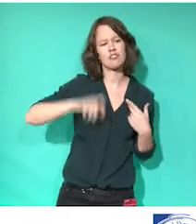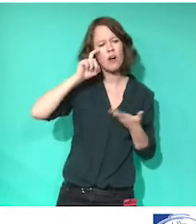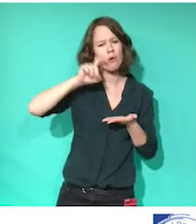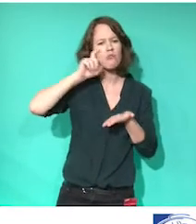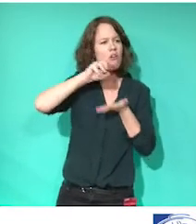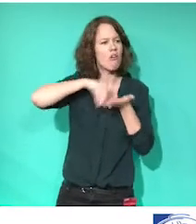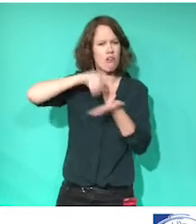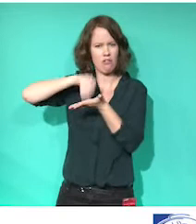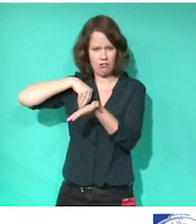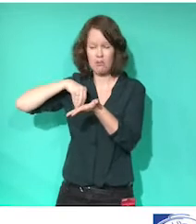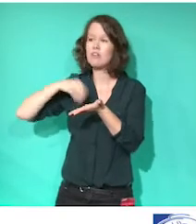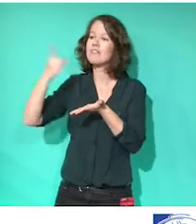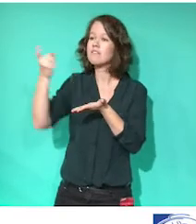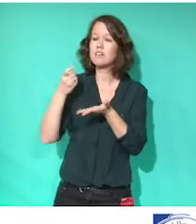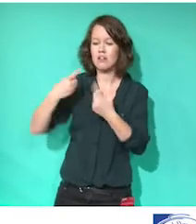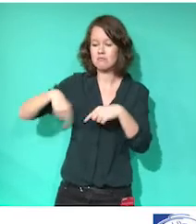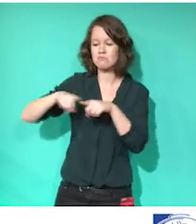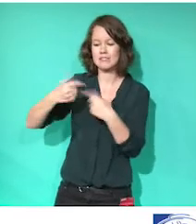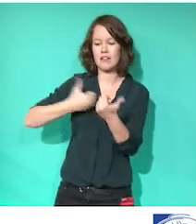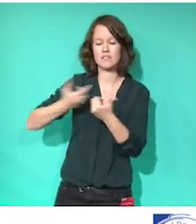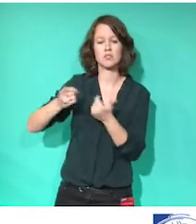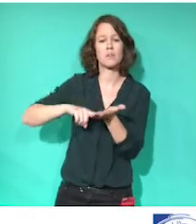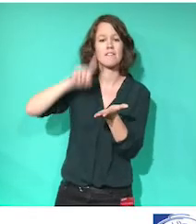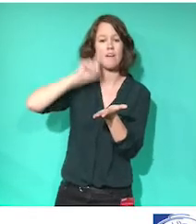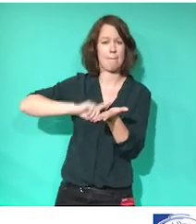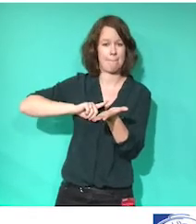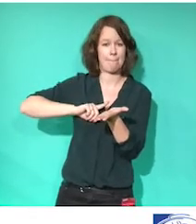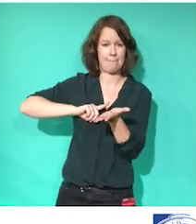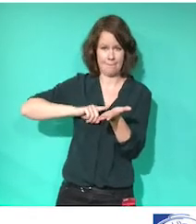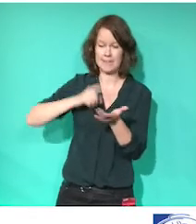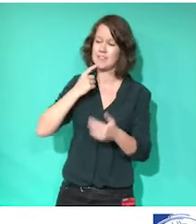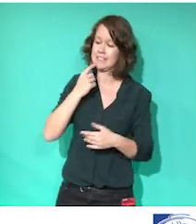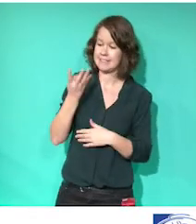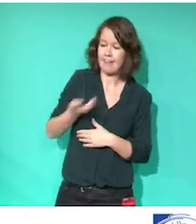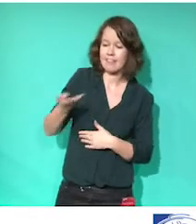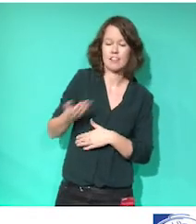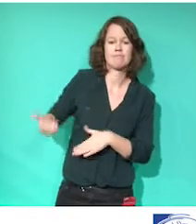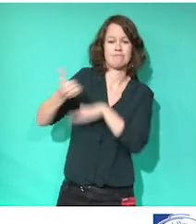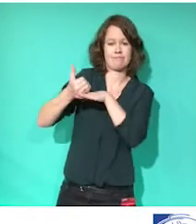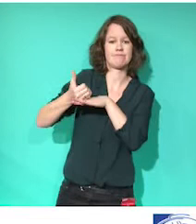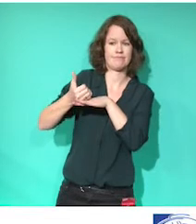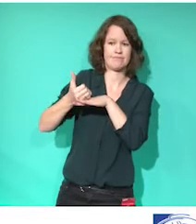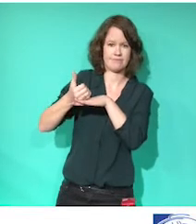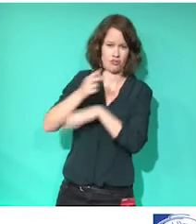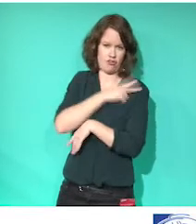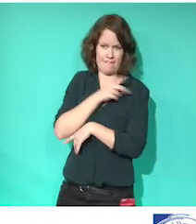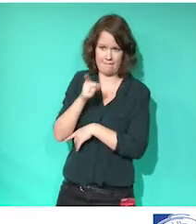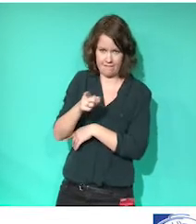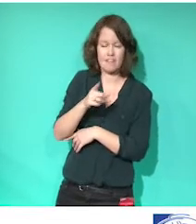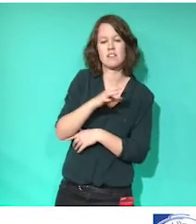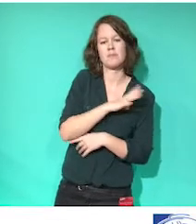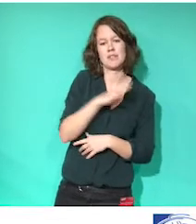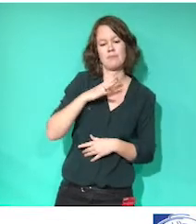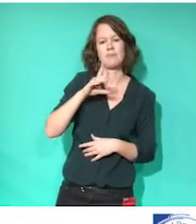service droit des femmes. C'était des 4 chefs en fait, et je tenais à les citer. Il y avait Marine